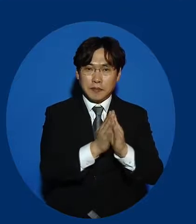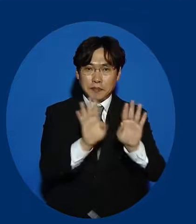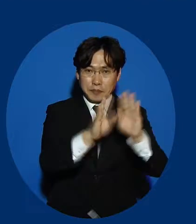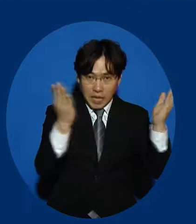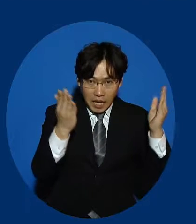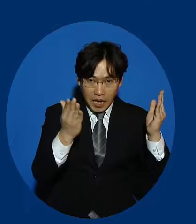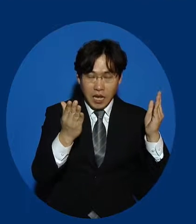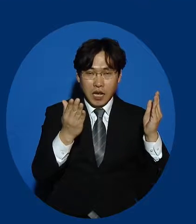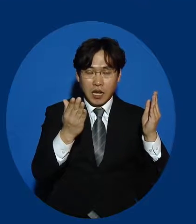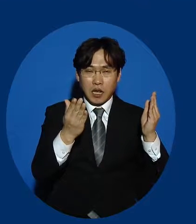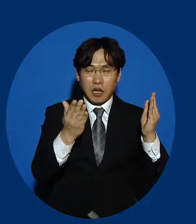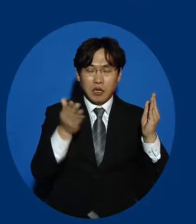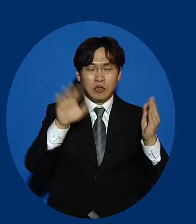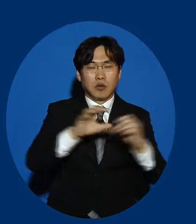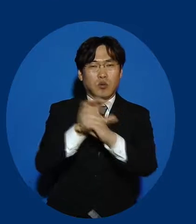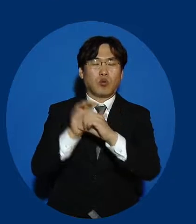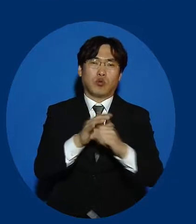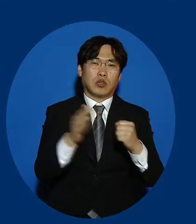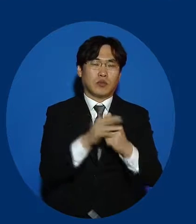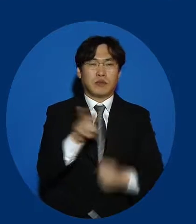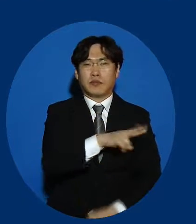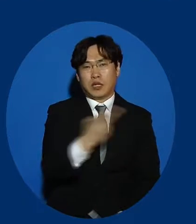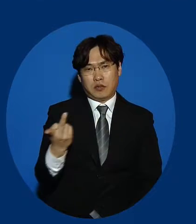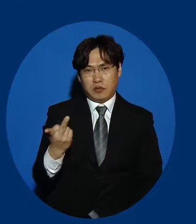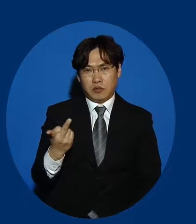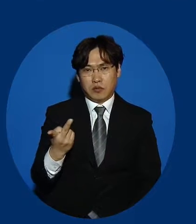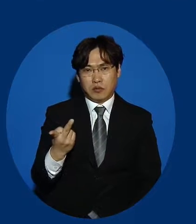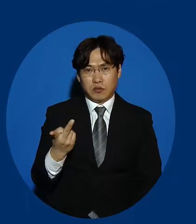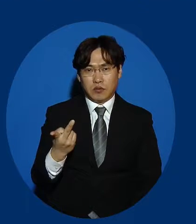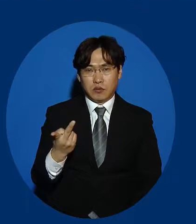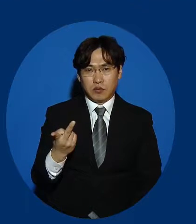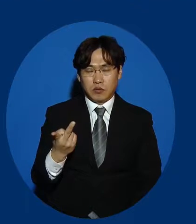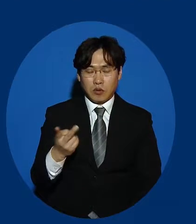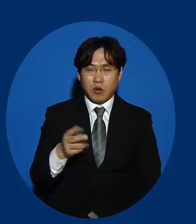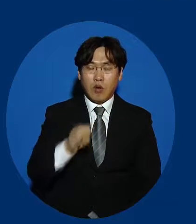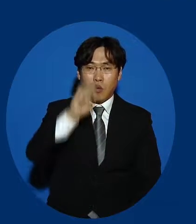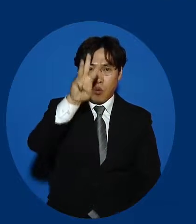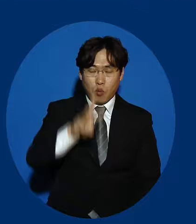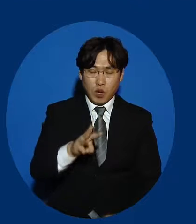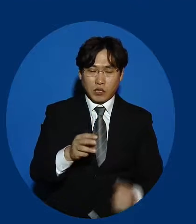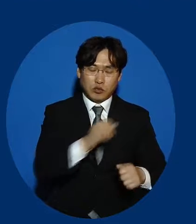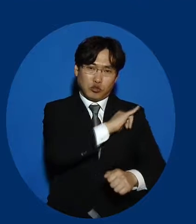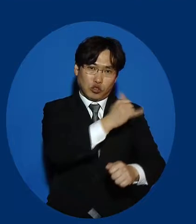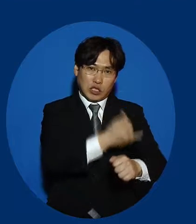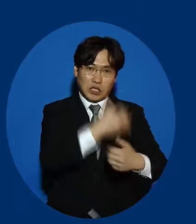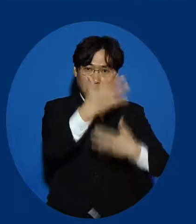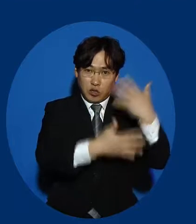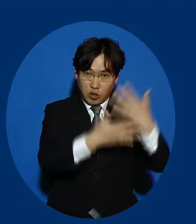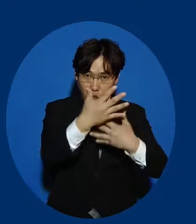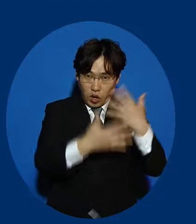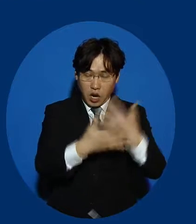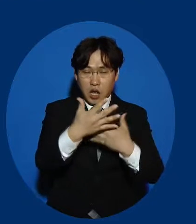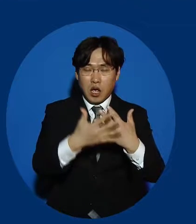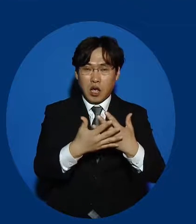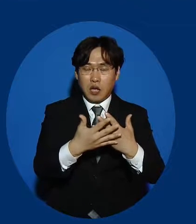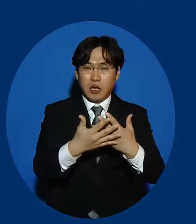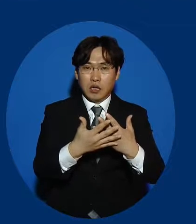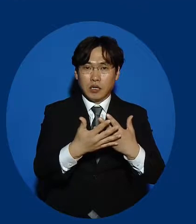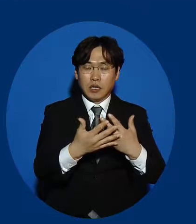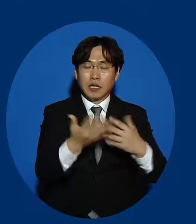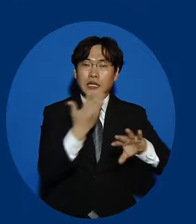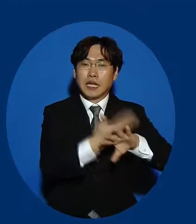하려고 했다가 코로나 때문에 온라인으로 갑자기 바꿨는데 광주인권영화제 측이 해외 그